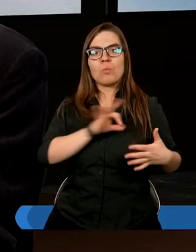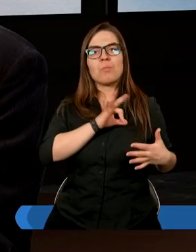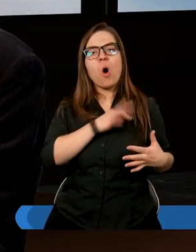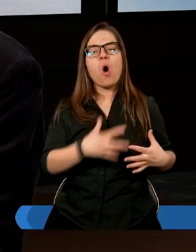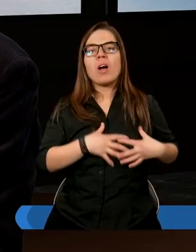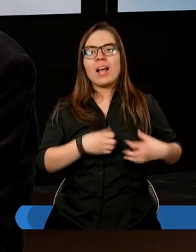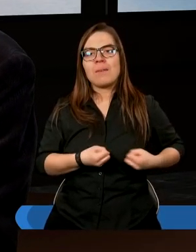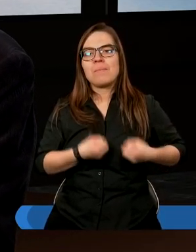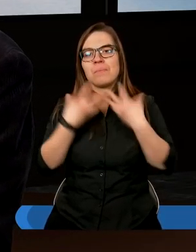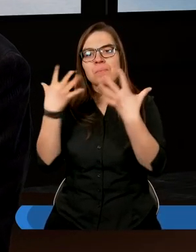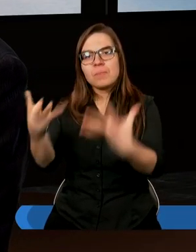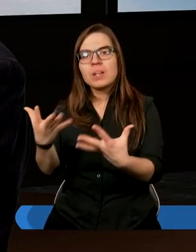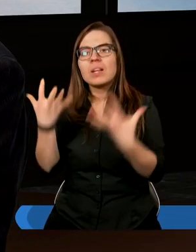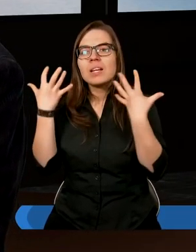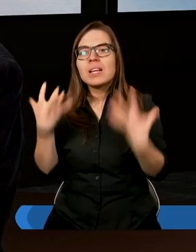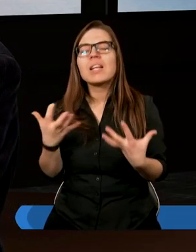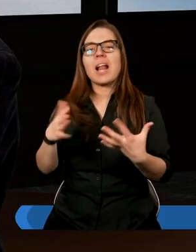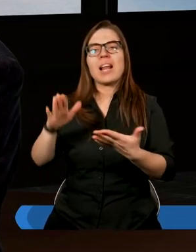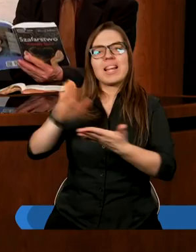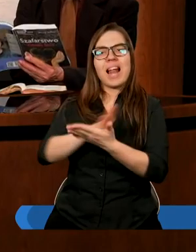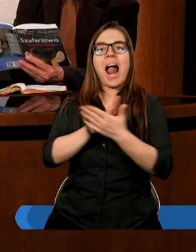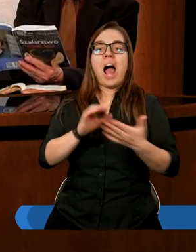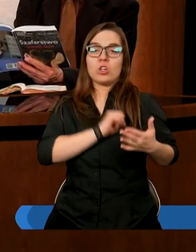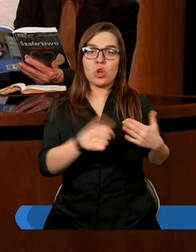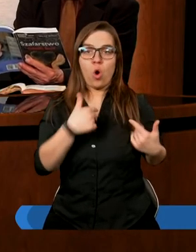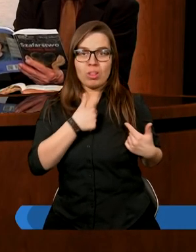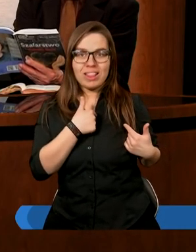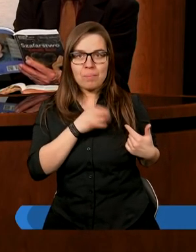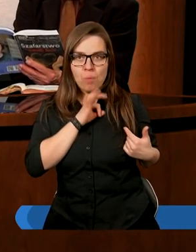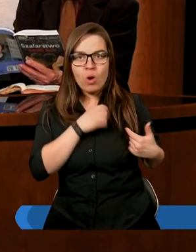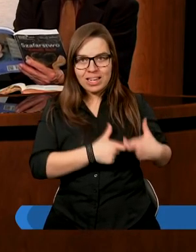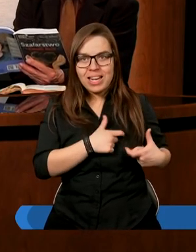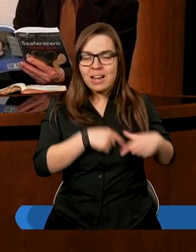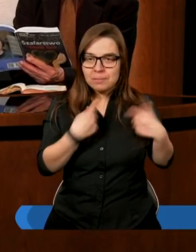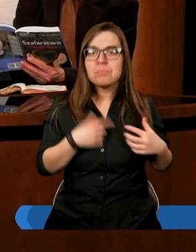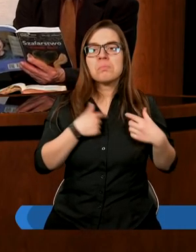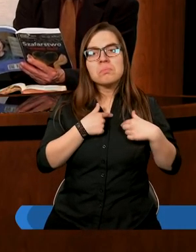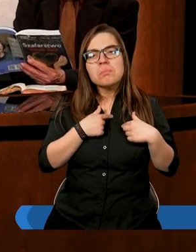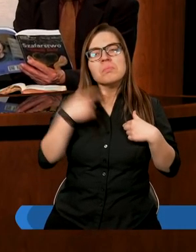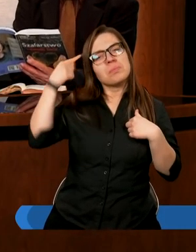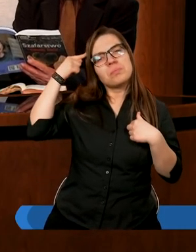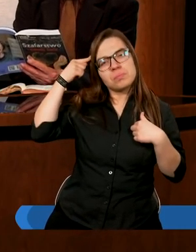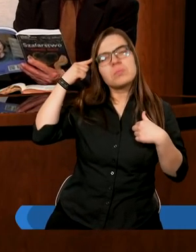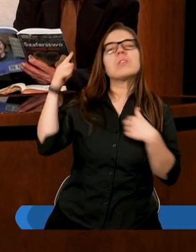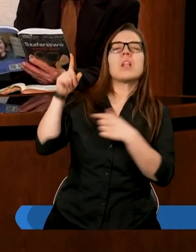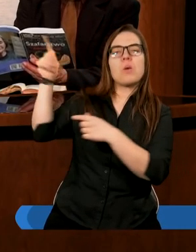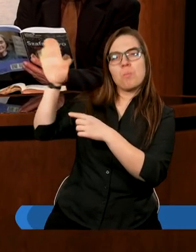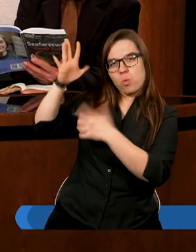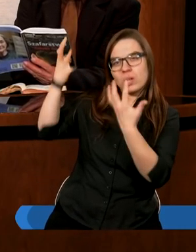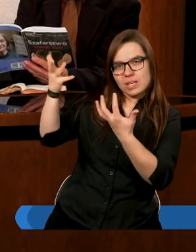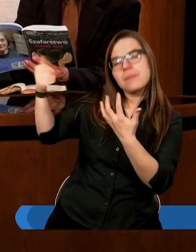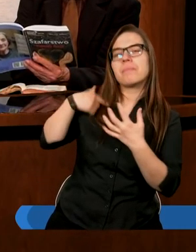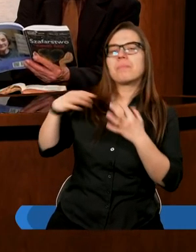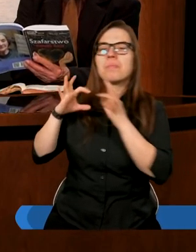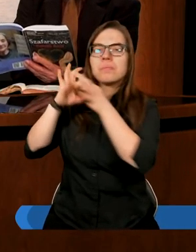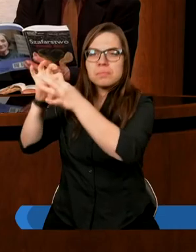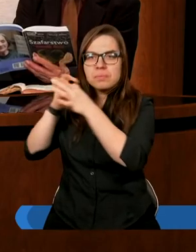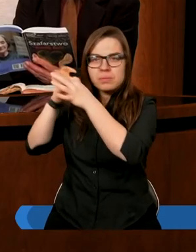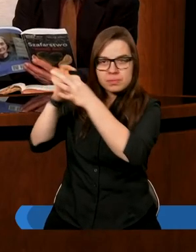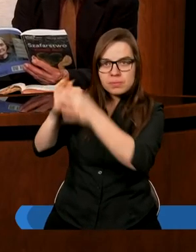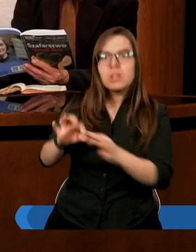jakimś stopniu zależy i od nas. A nasza ufność wobec Boga